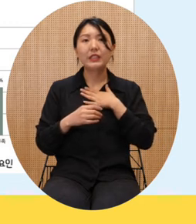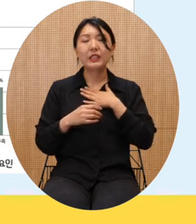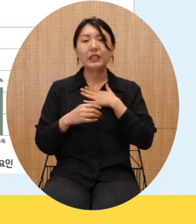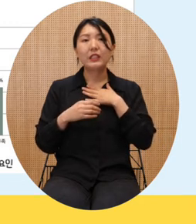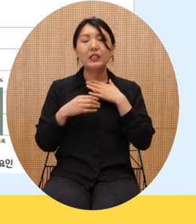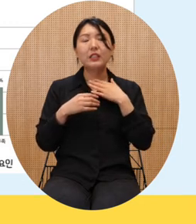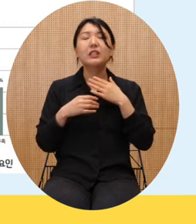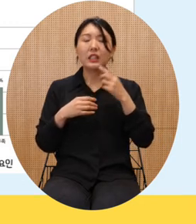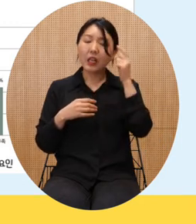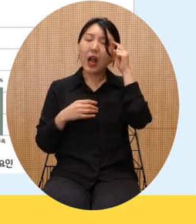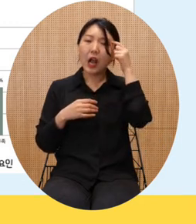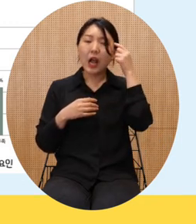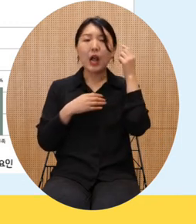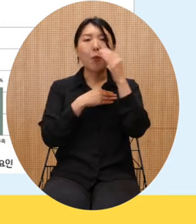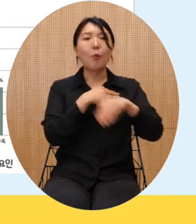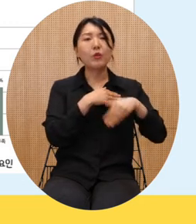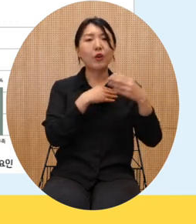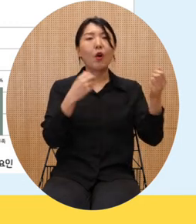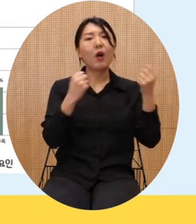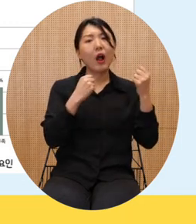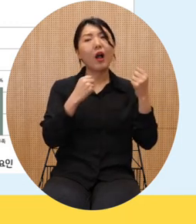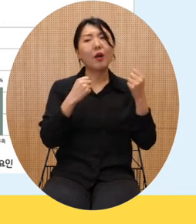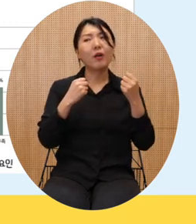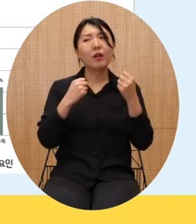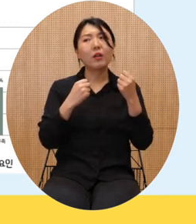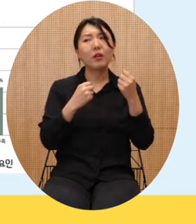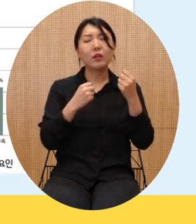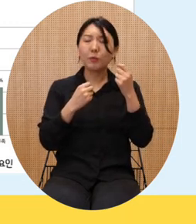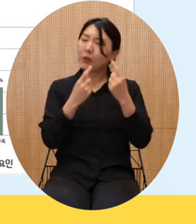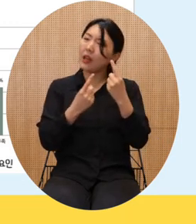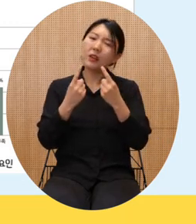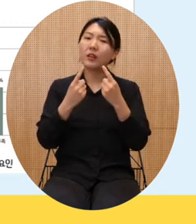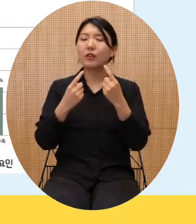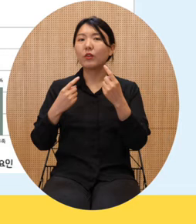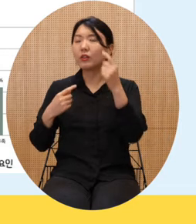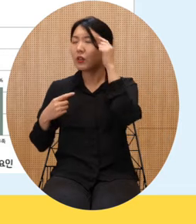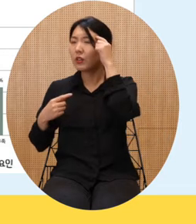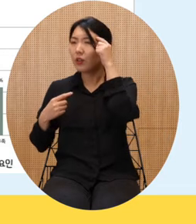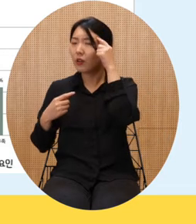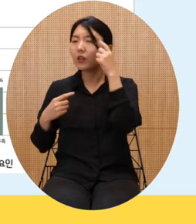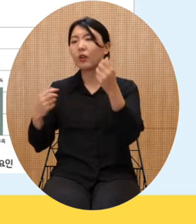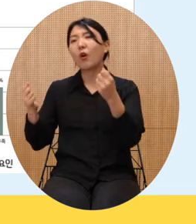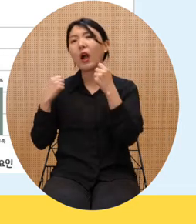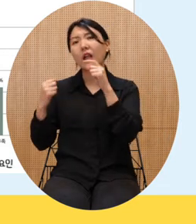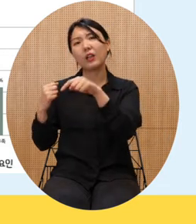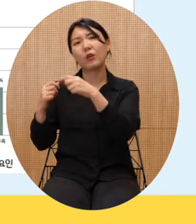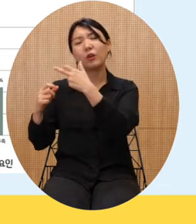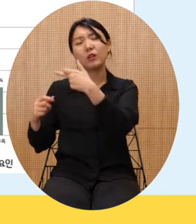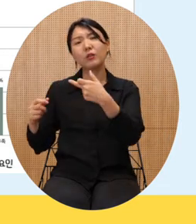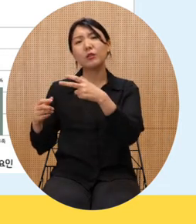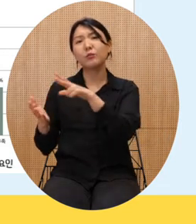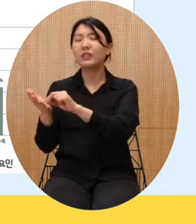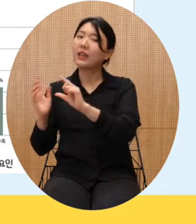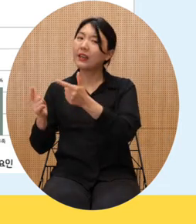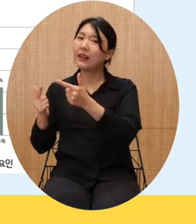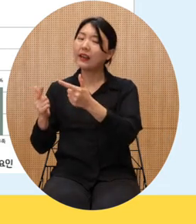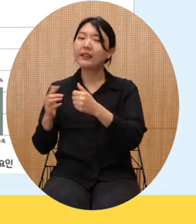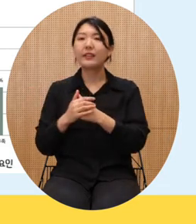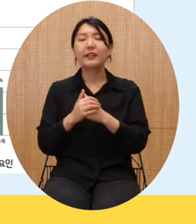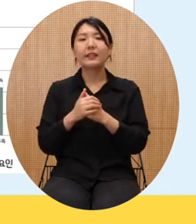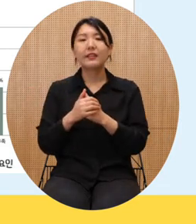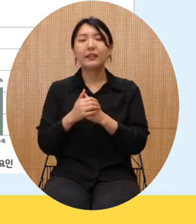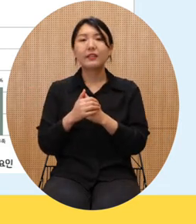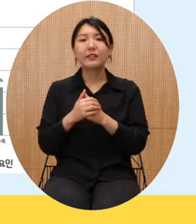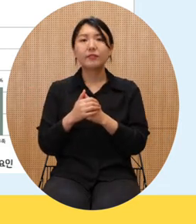것 같다. 사실은 저는 모르겠습니다. 신체적 건강보다 정신적 건강에 미치는 게 더 문제 아닌가 사회적으로는